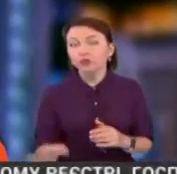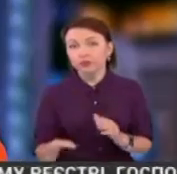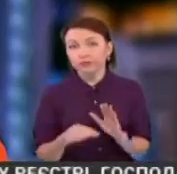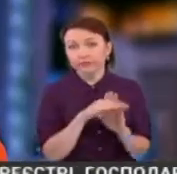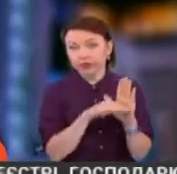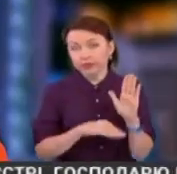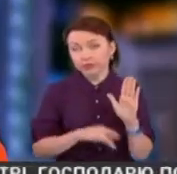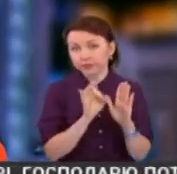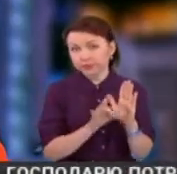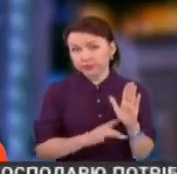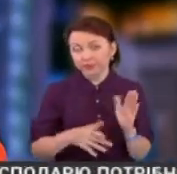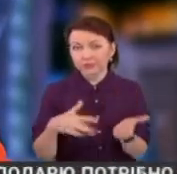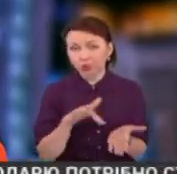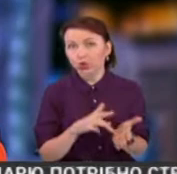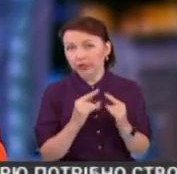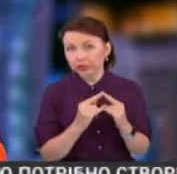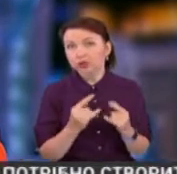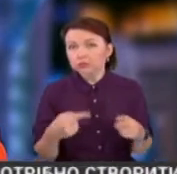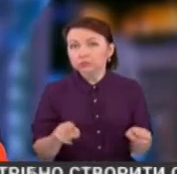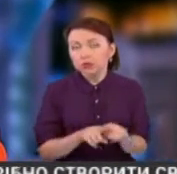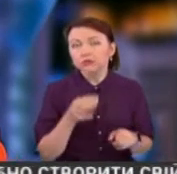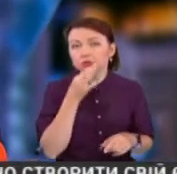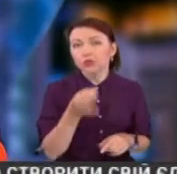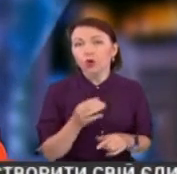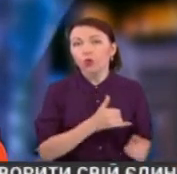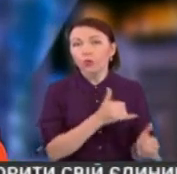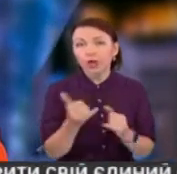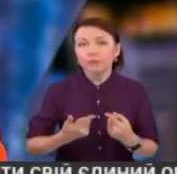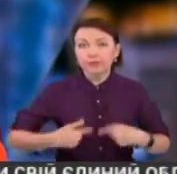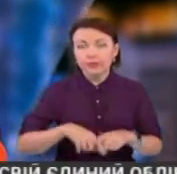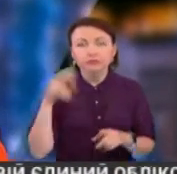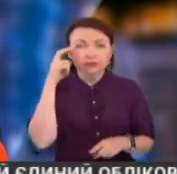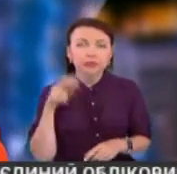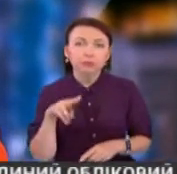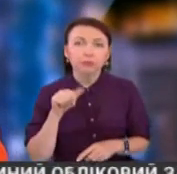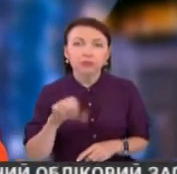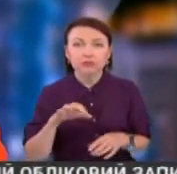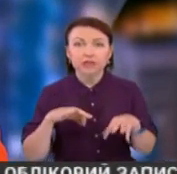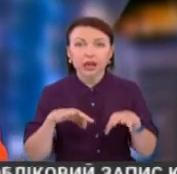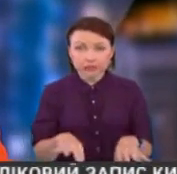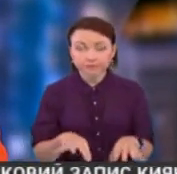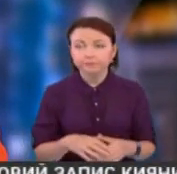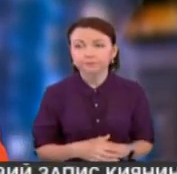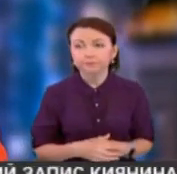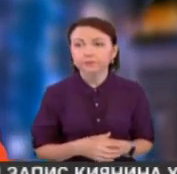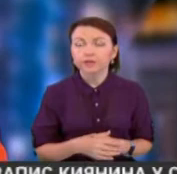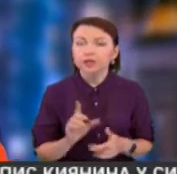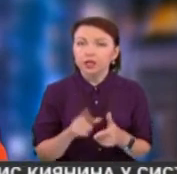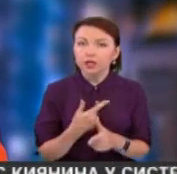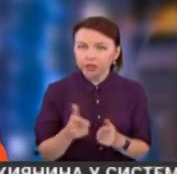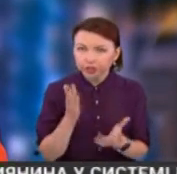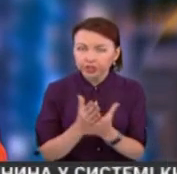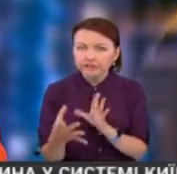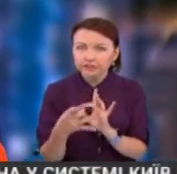електрички. Про це зазначили у комунальному підприємстві «Київпастранс». А підкажіть, чи з нами є на зв'язку